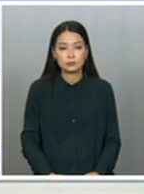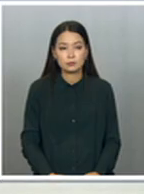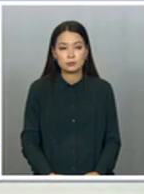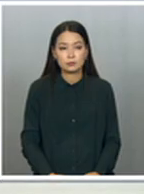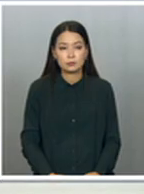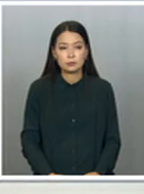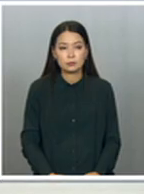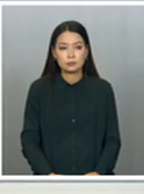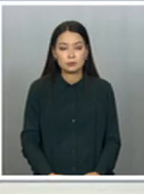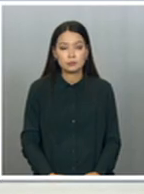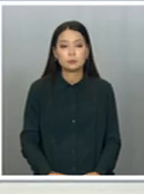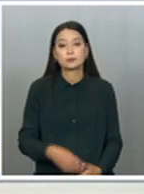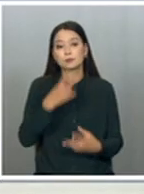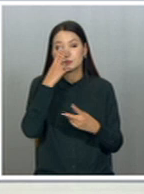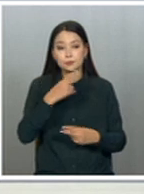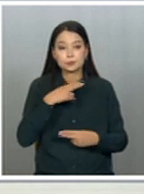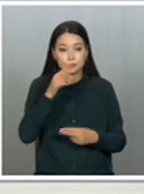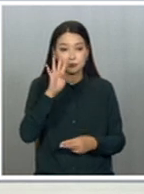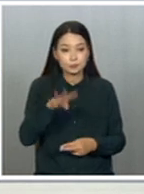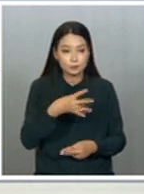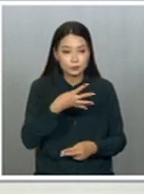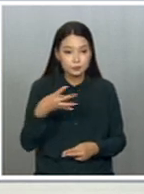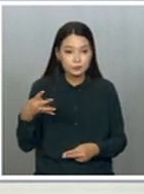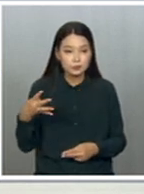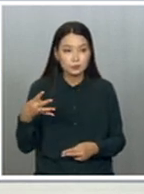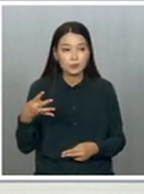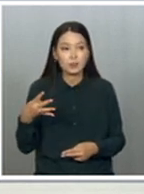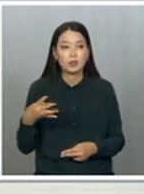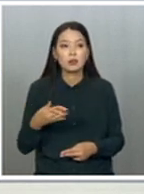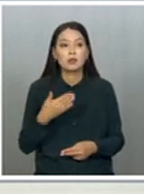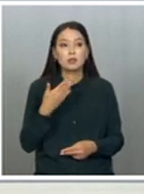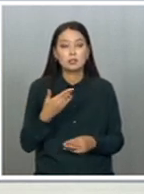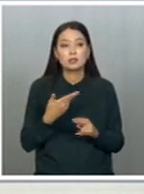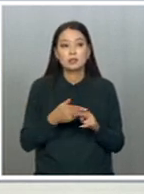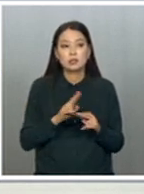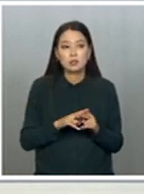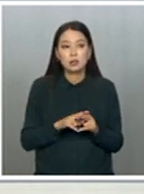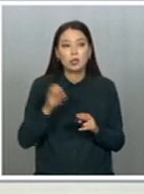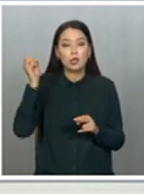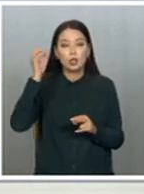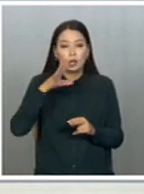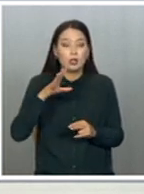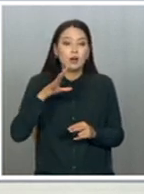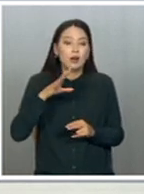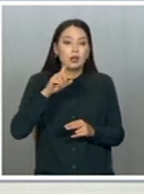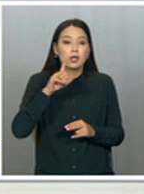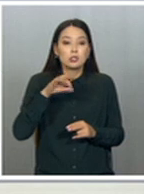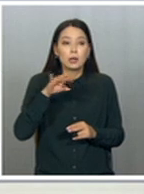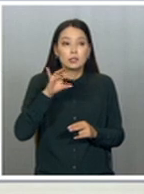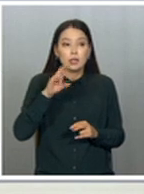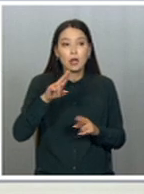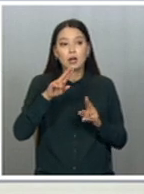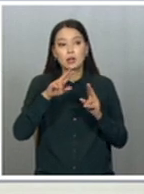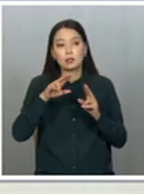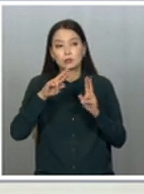Ендіше кестеге назар аударыңыздар. Күннің зодиак шоқжұлдыздары бойымен жылдық қозғалысы өтетін үлкен